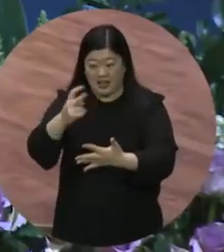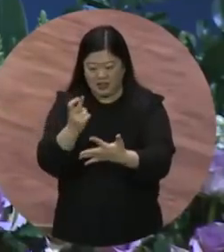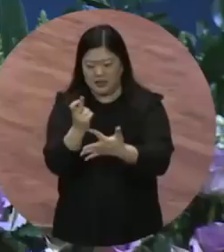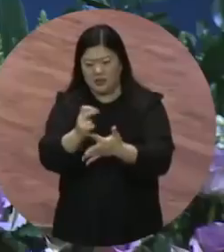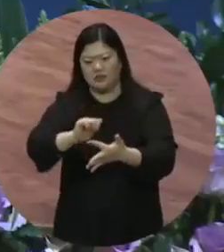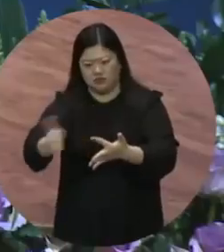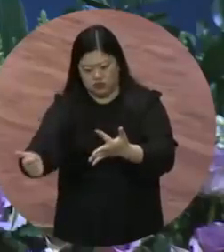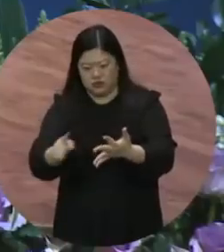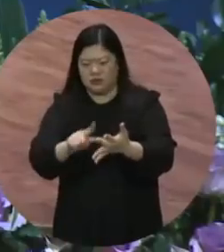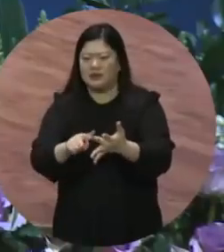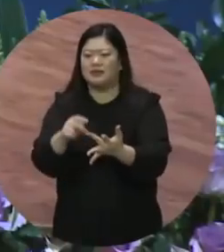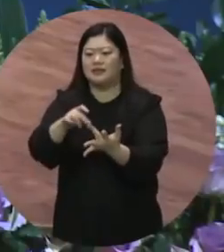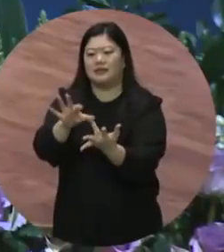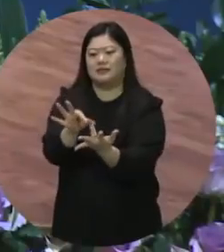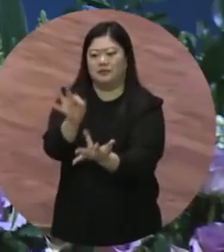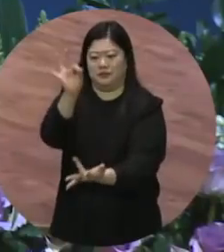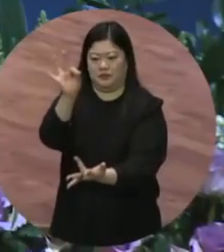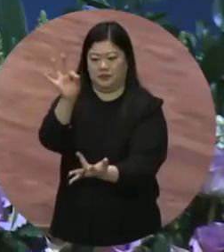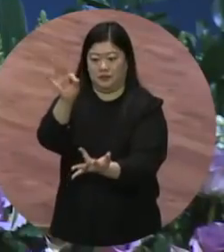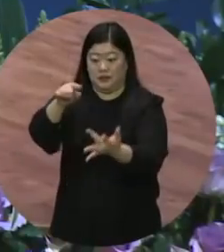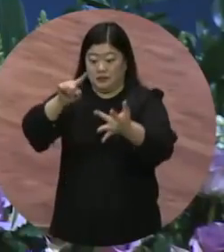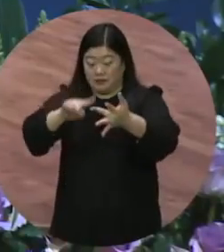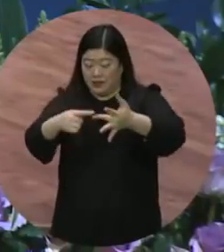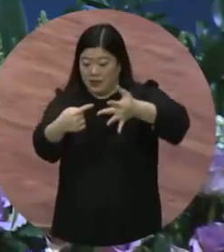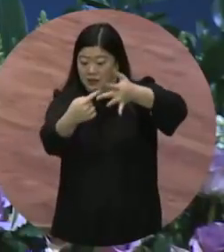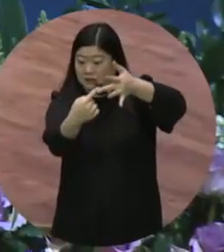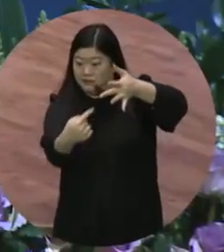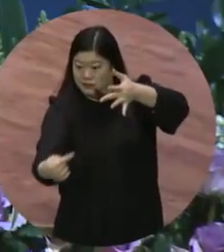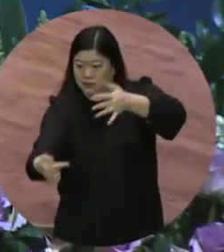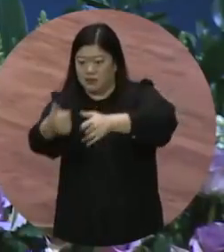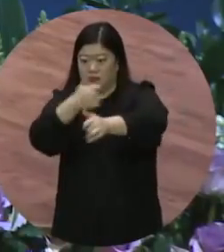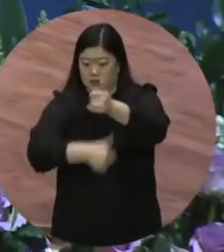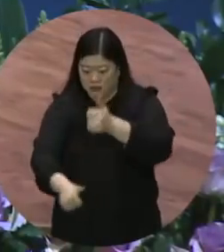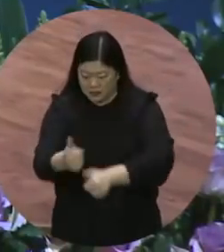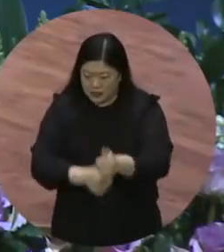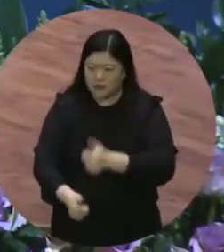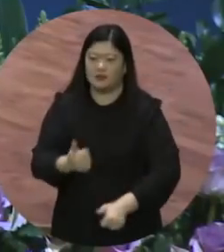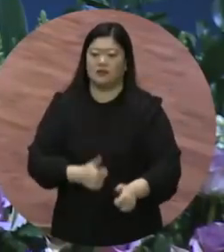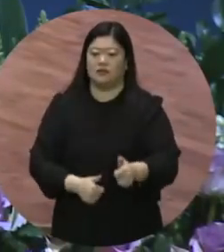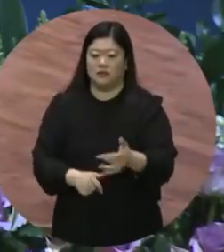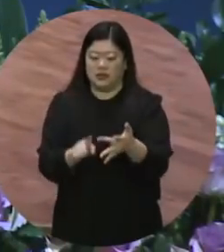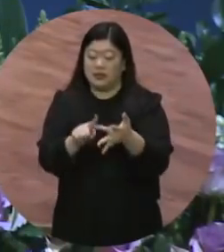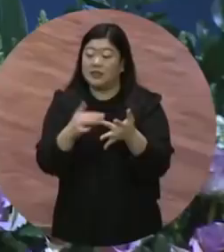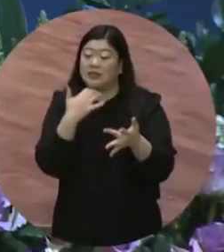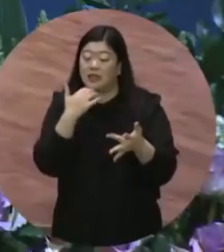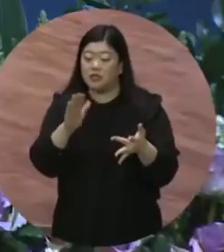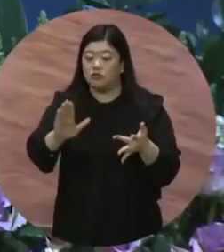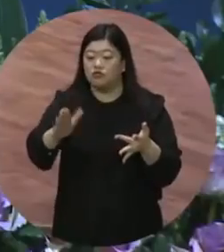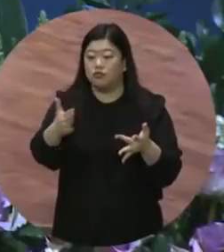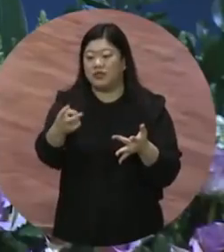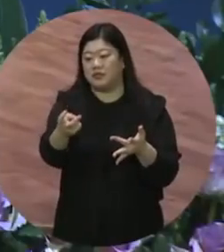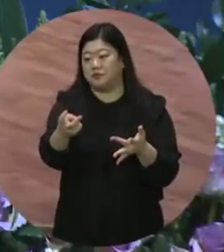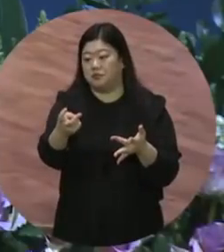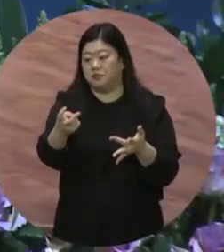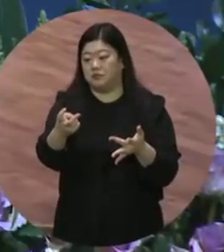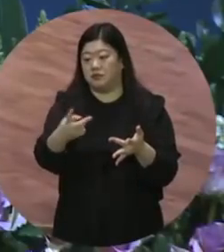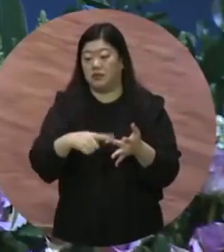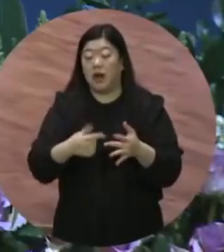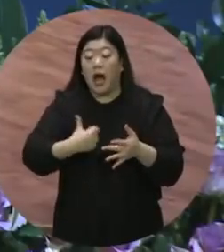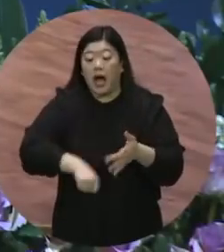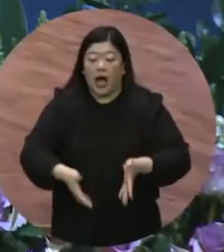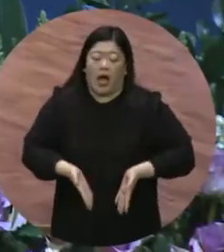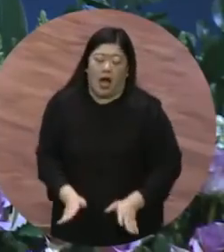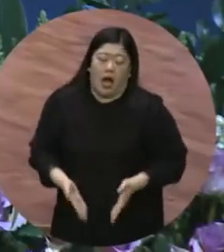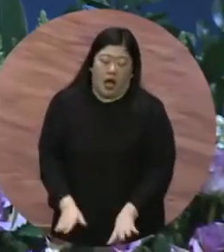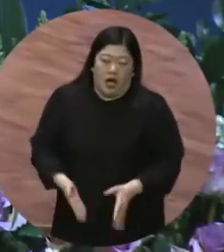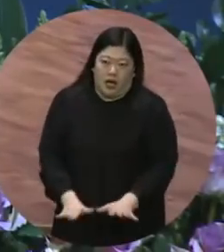내가 그리스도를 보내겠다. 셋도 920세까지 살았어요. 얼마나 많은 아들을 낳겠습니까? 근데